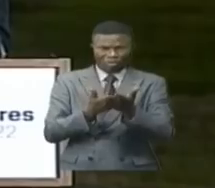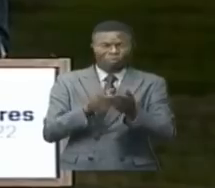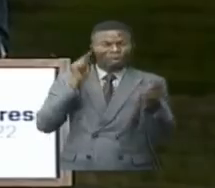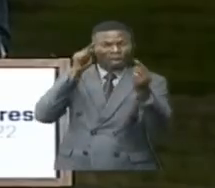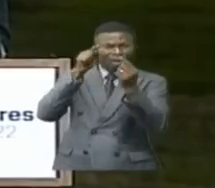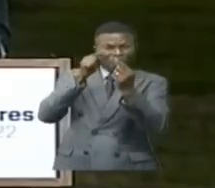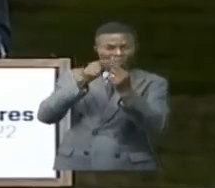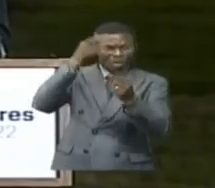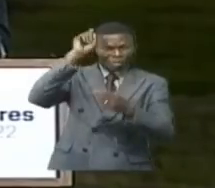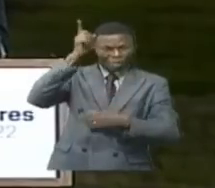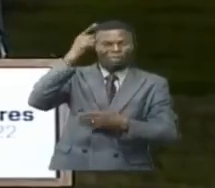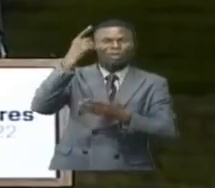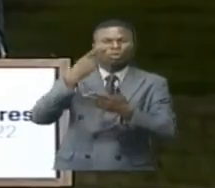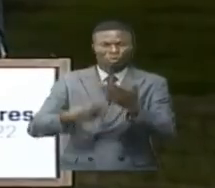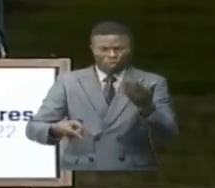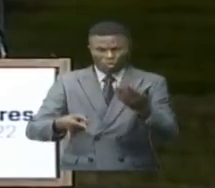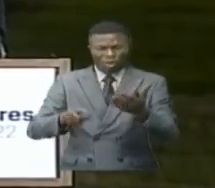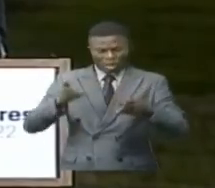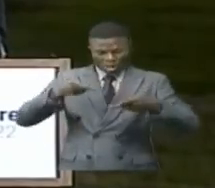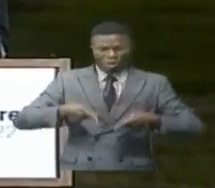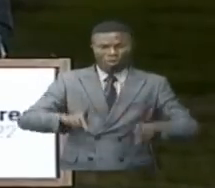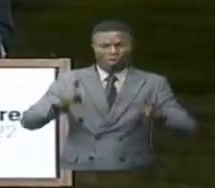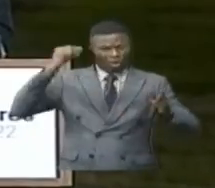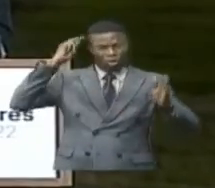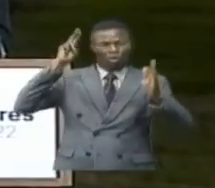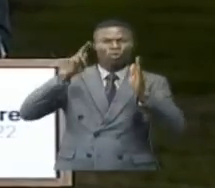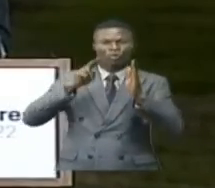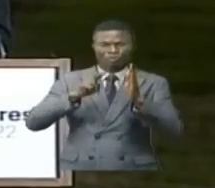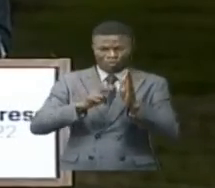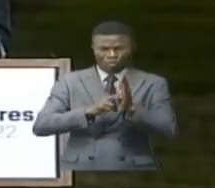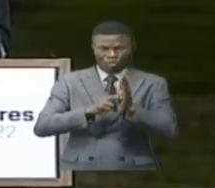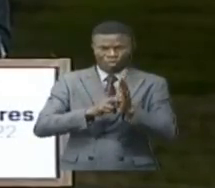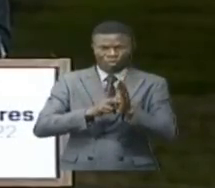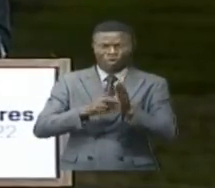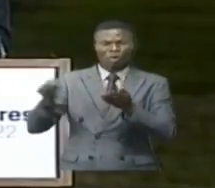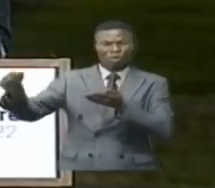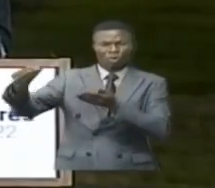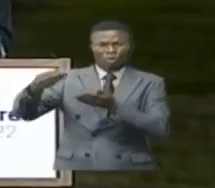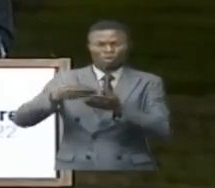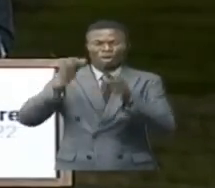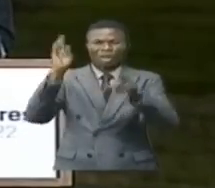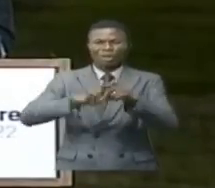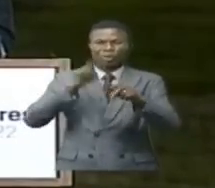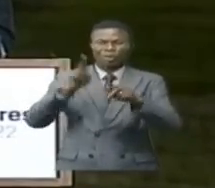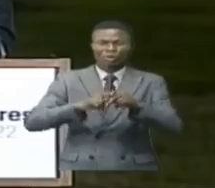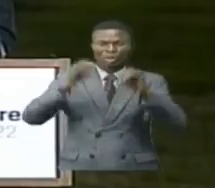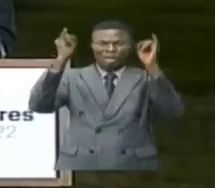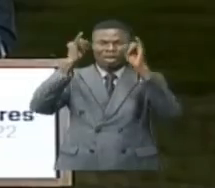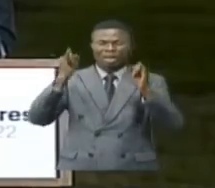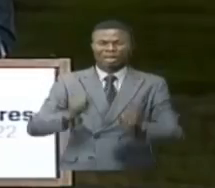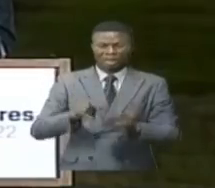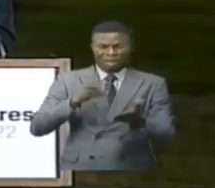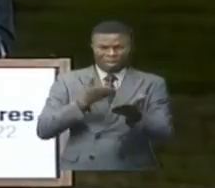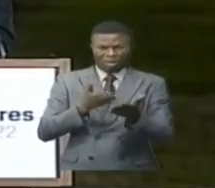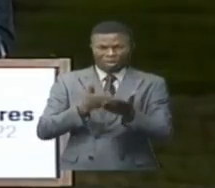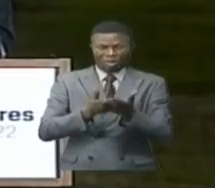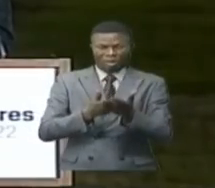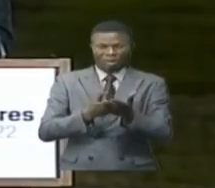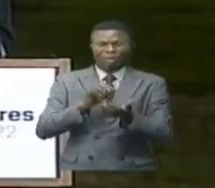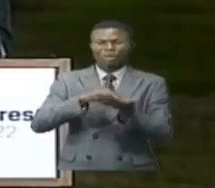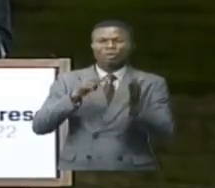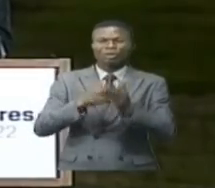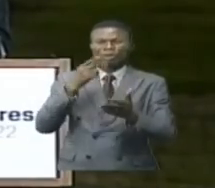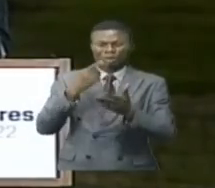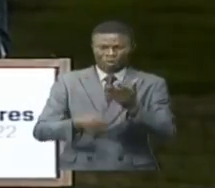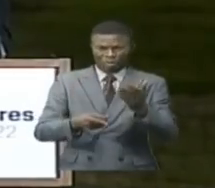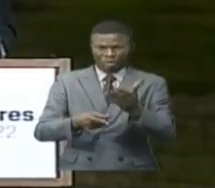L'objectif poursuivi est de permettre au gouvernement d'optimiser l'utilisation du data center